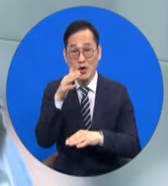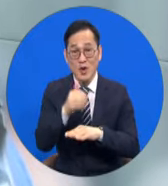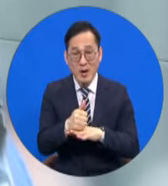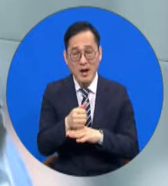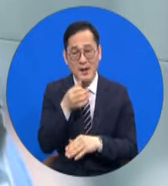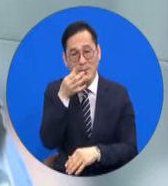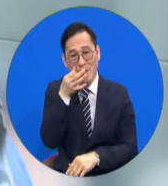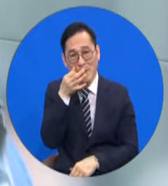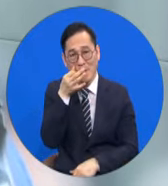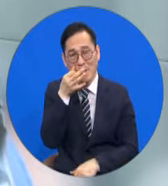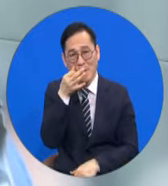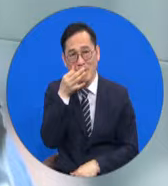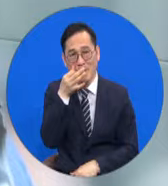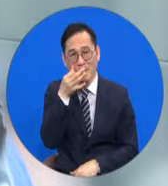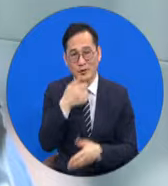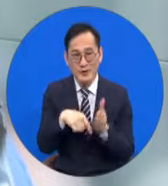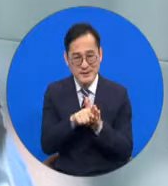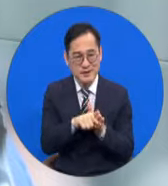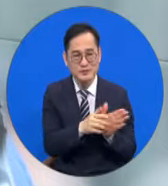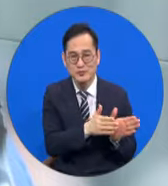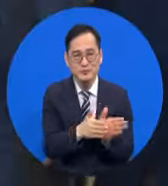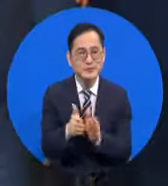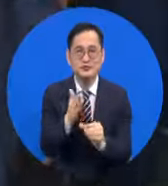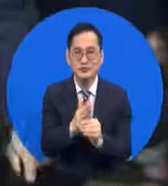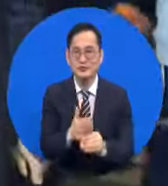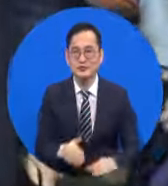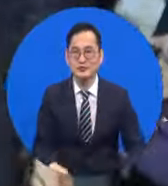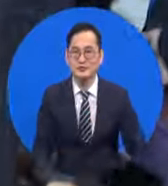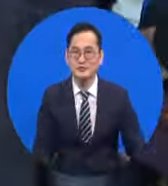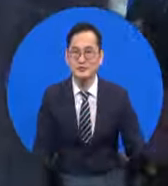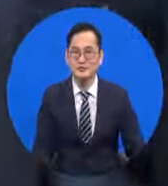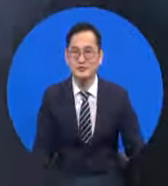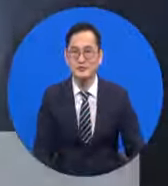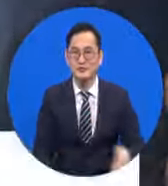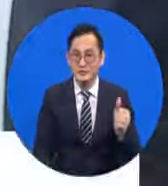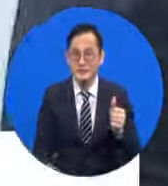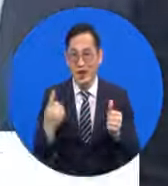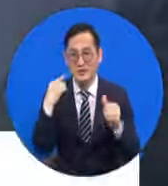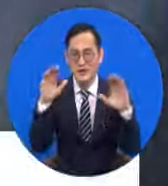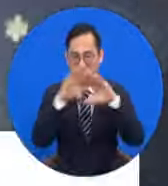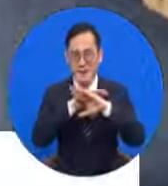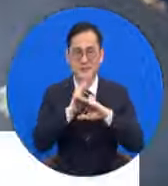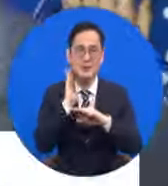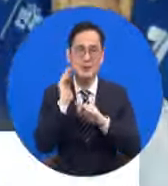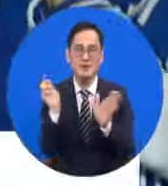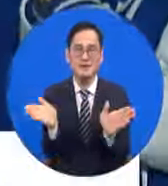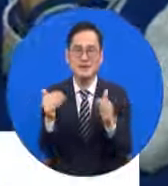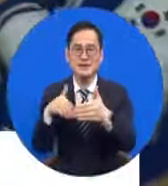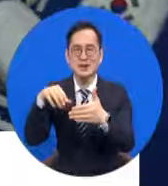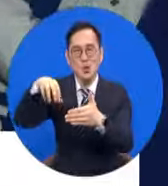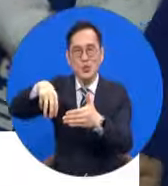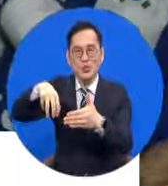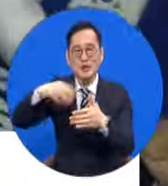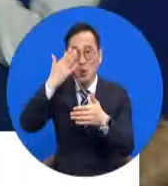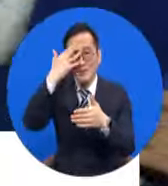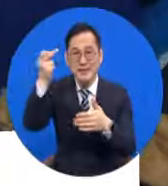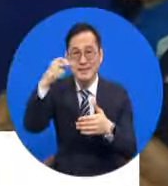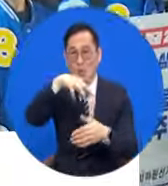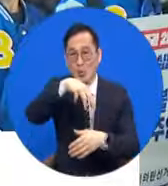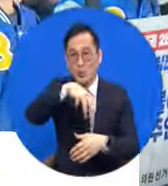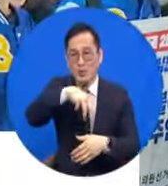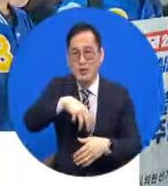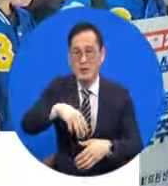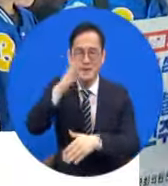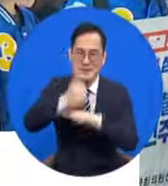캠프가 슬슬 차려지는 분위기입니다. 이재명 대표는 어젯밤 대통령실이 있는 용산에서 마지막 유세를